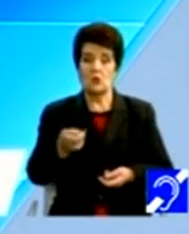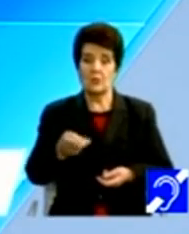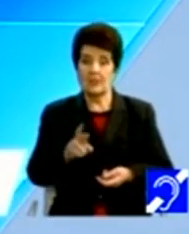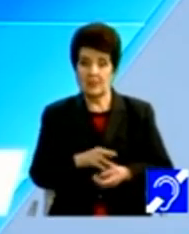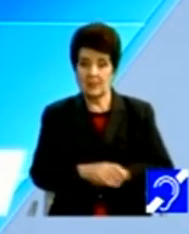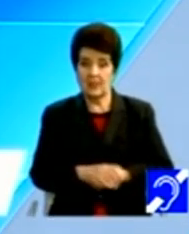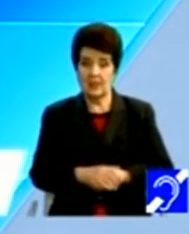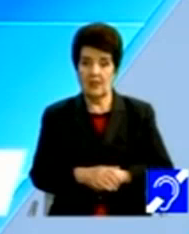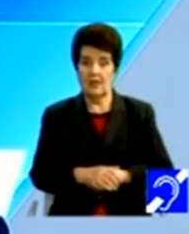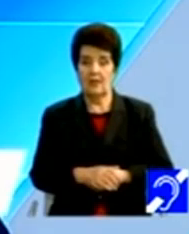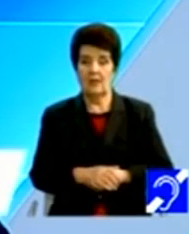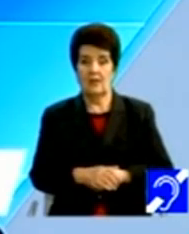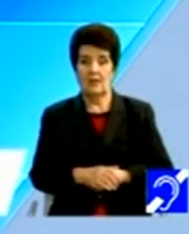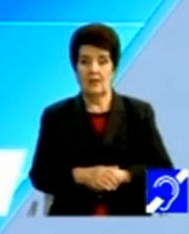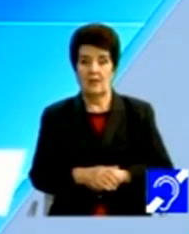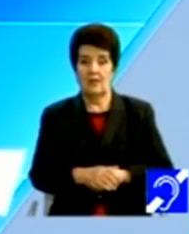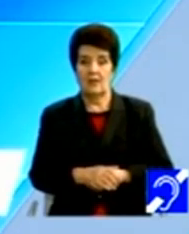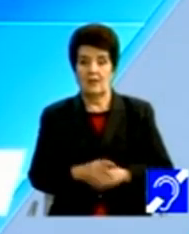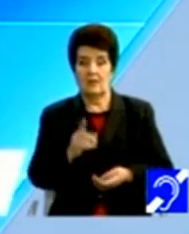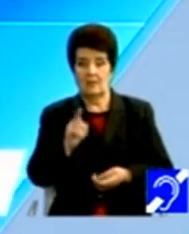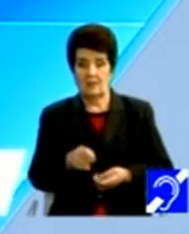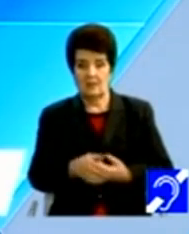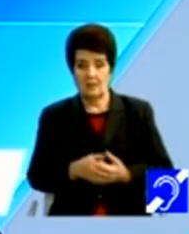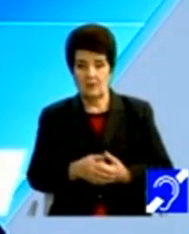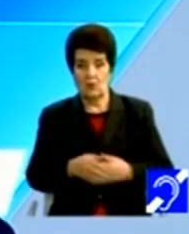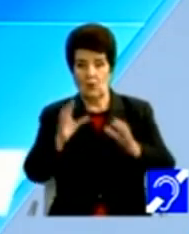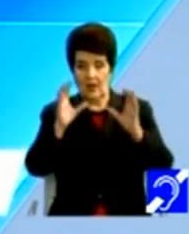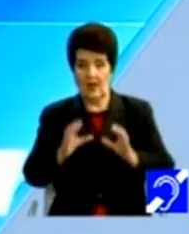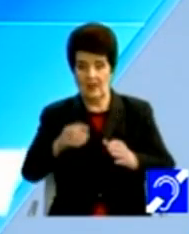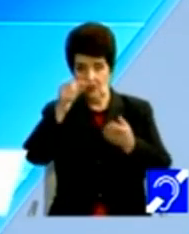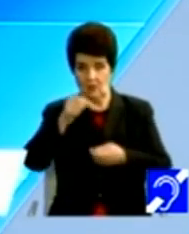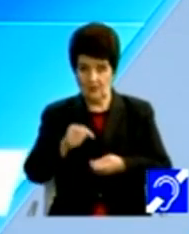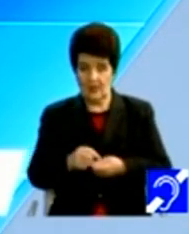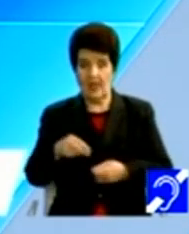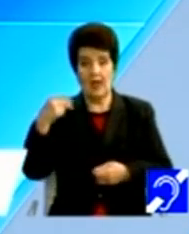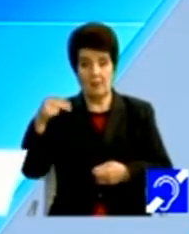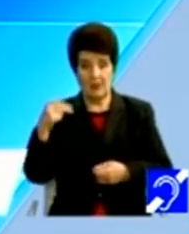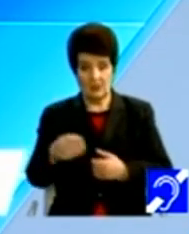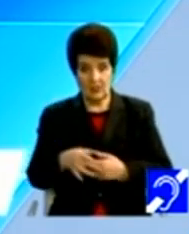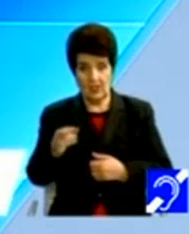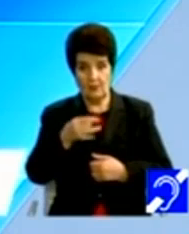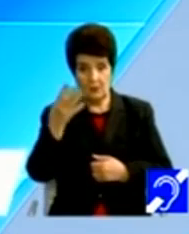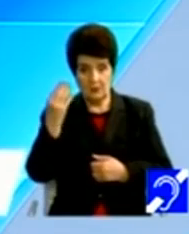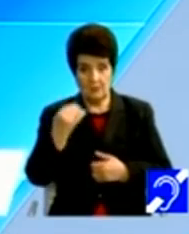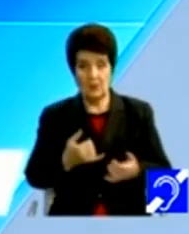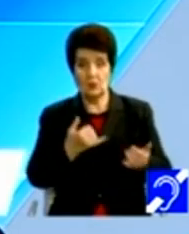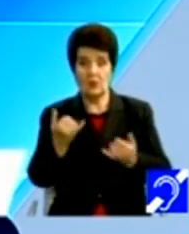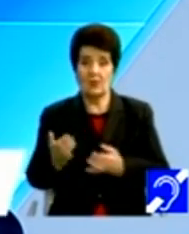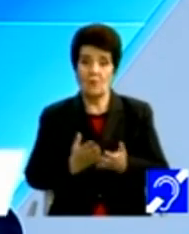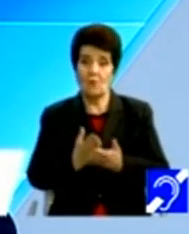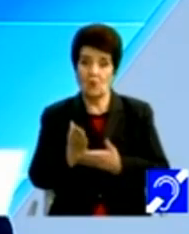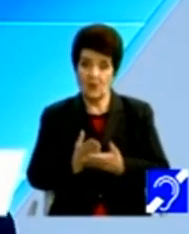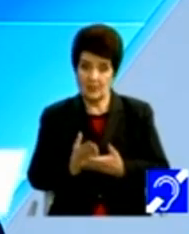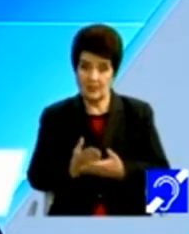să-și judece în conformitate cu legea, iar președintele Republicii Moldova să-și onoreze funcțiile sale